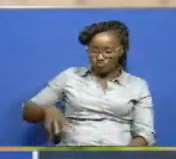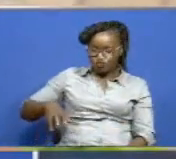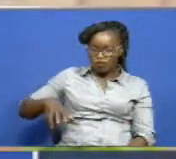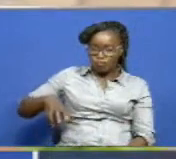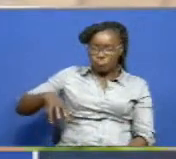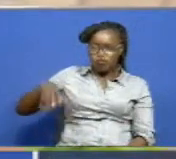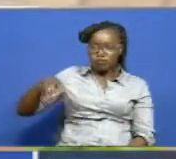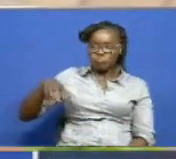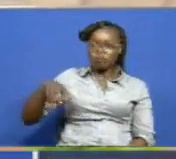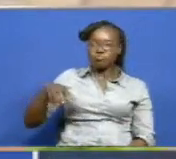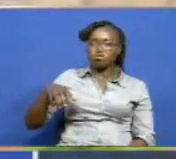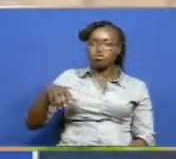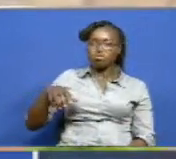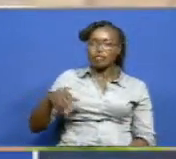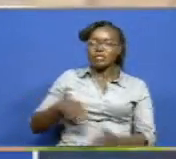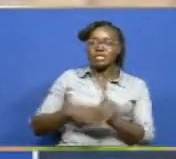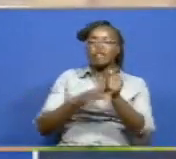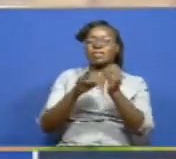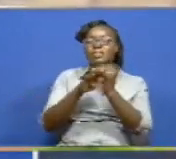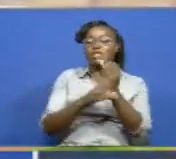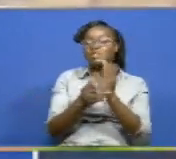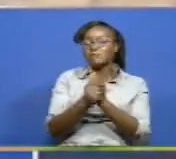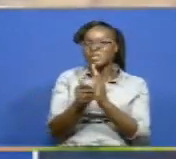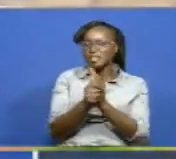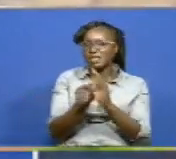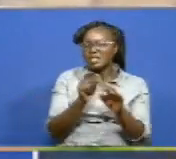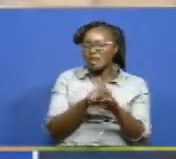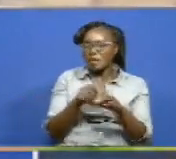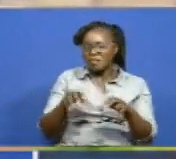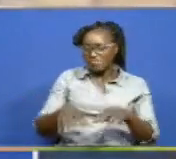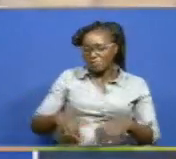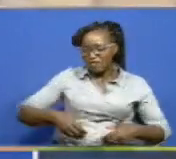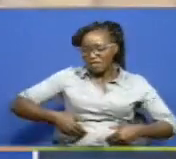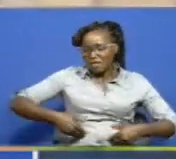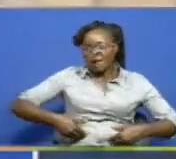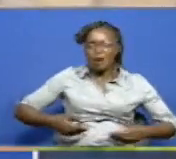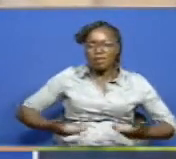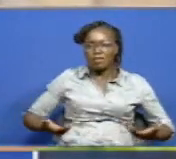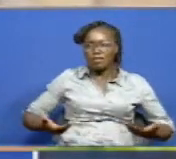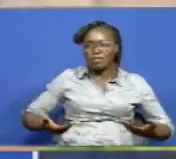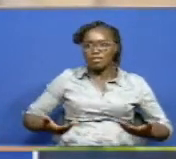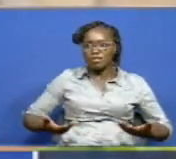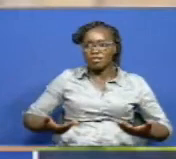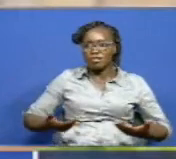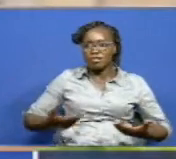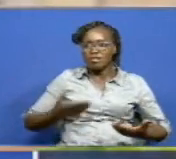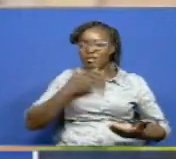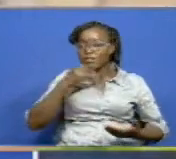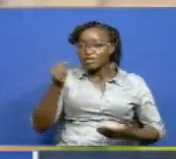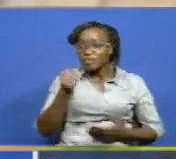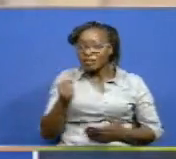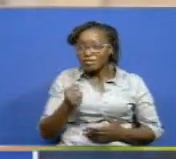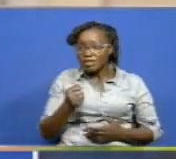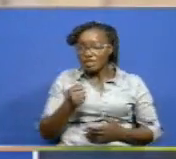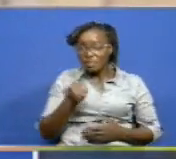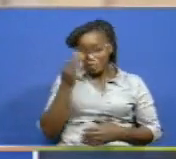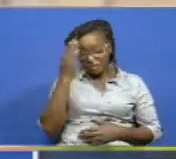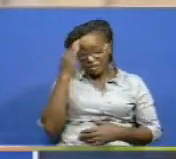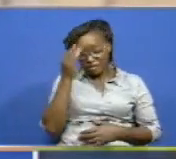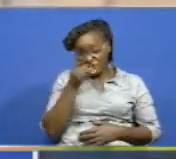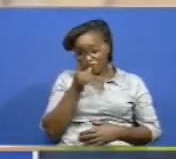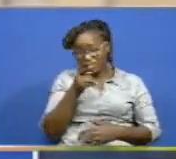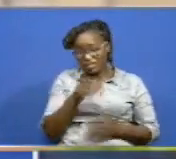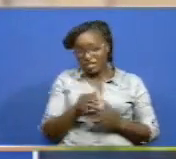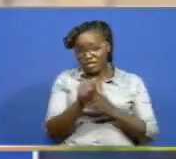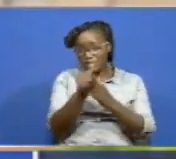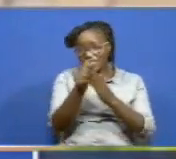Msichana ambaye alionekana leadership yake akiwa mtoto mdogo kabisa. Paka my grandfather. Alinotice hiyo leadership